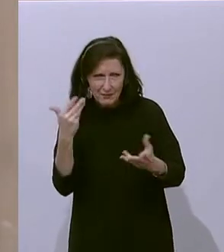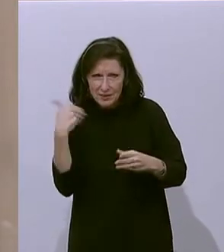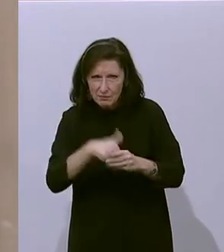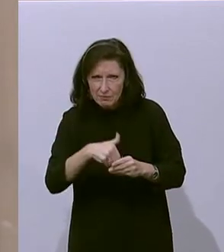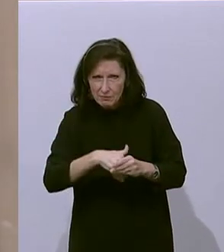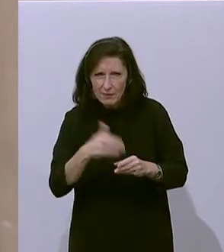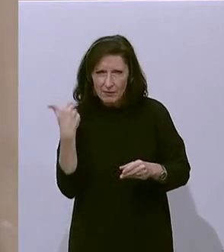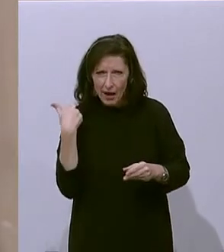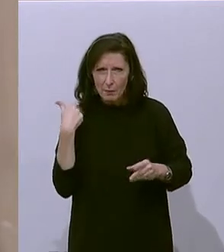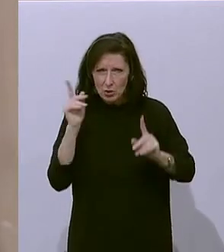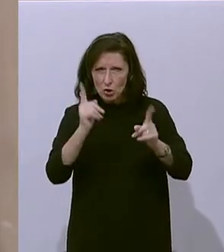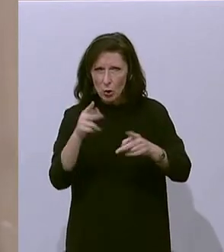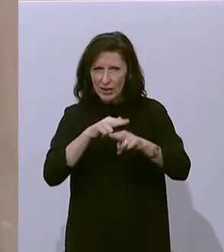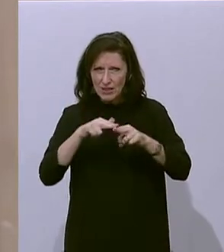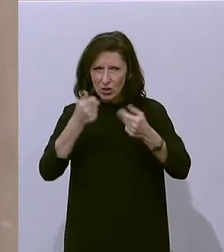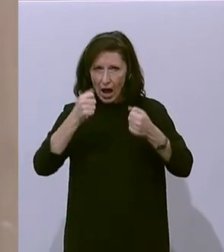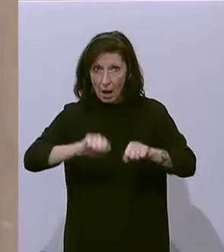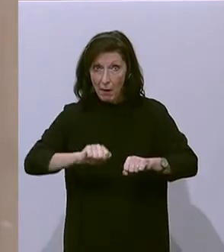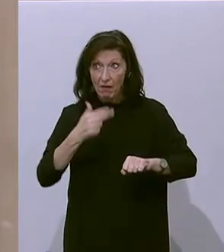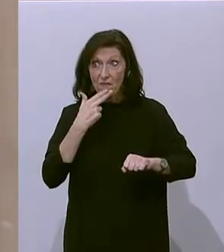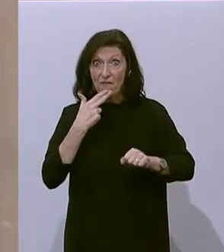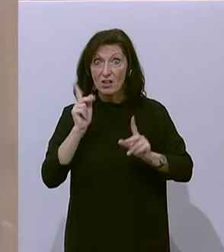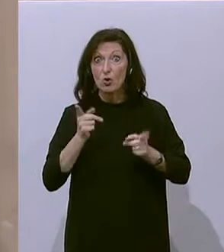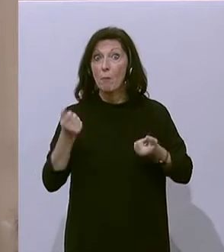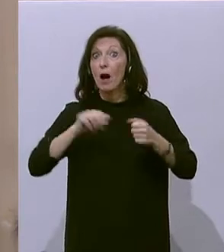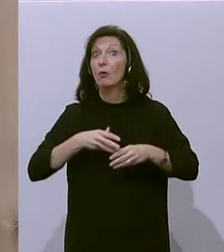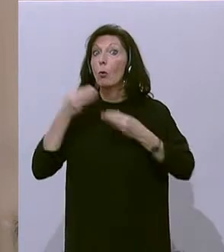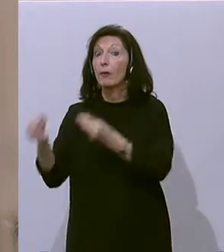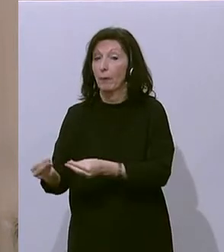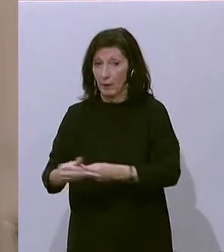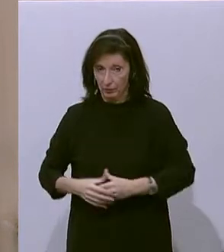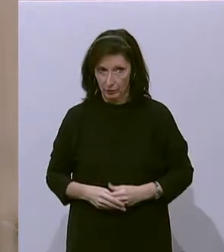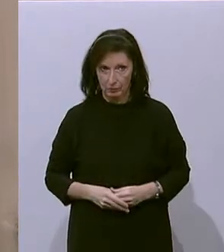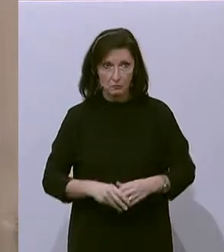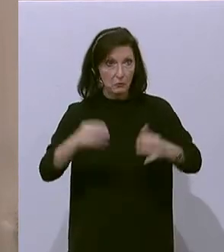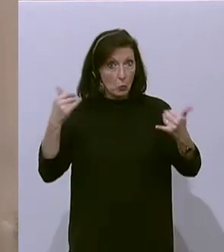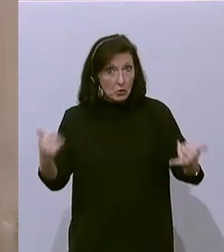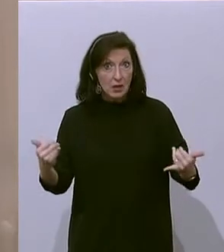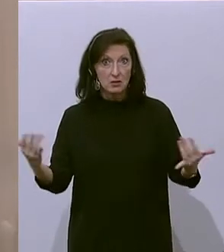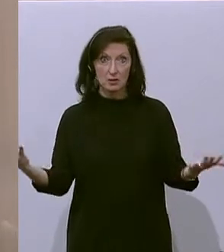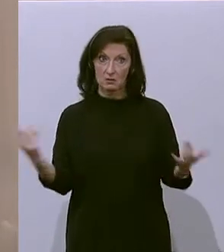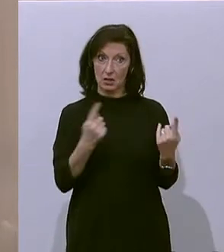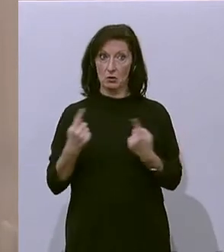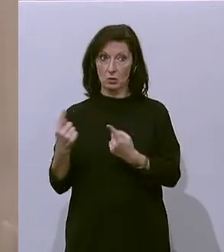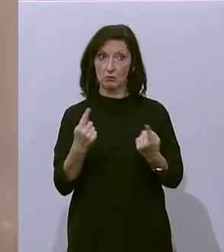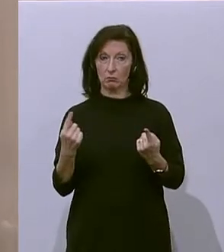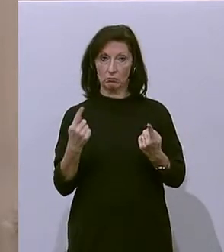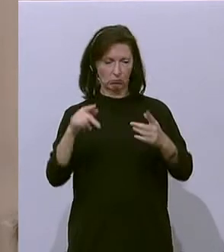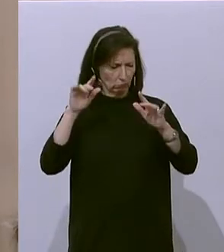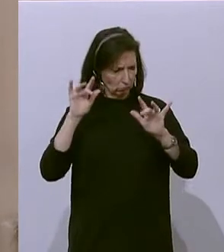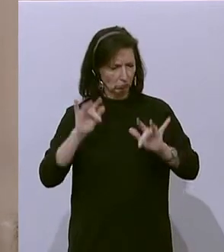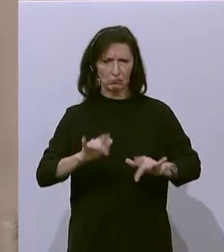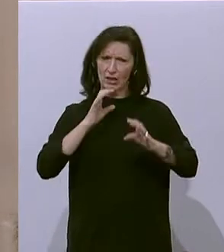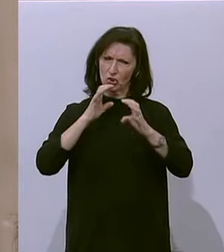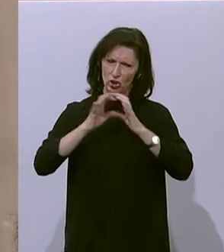um die Machtübernahme in der Nationalbank. Ja, wo stehen wir jetzt? Es gibt viele Chatprotokolle